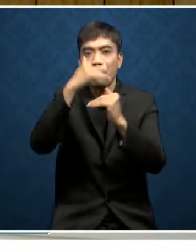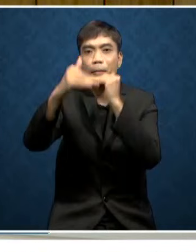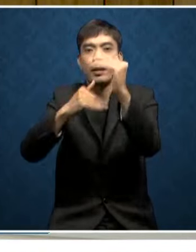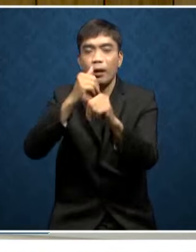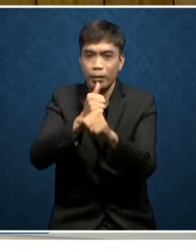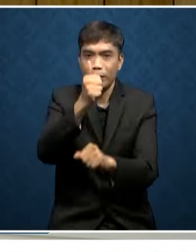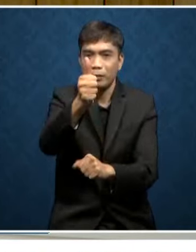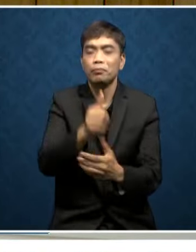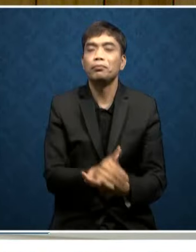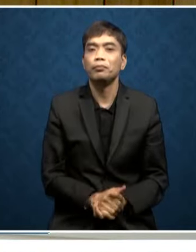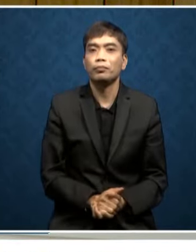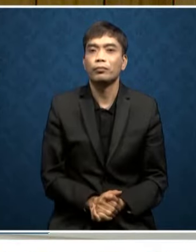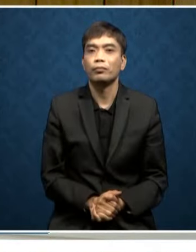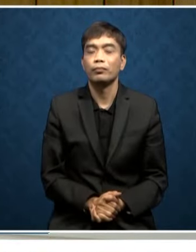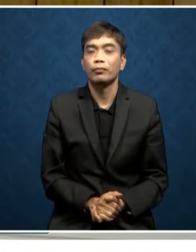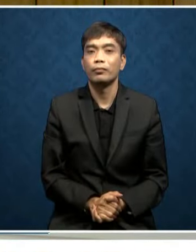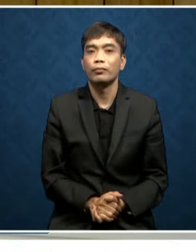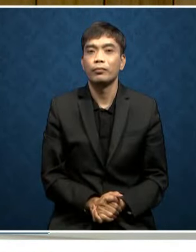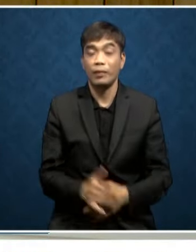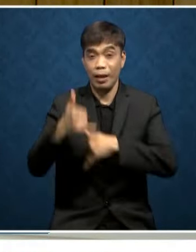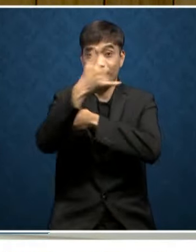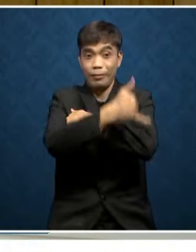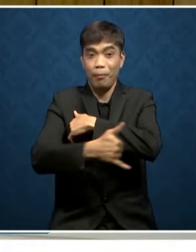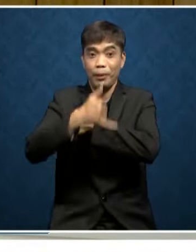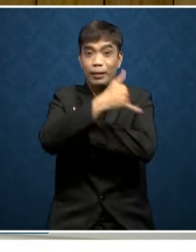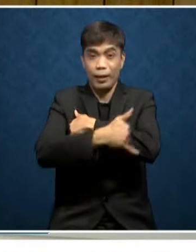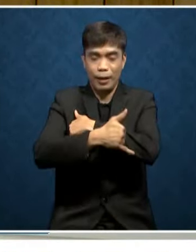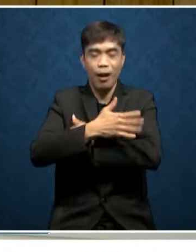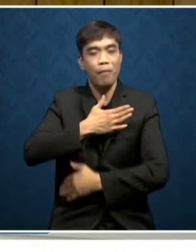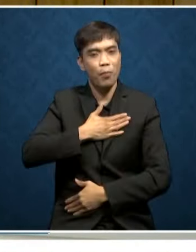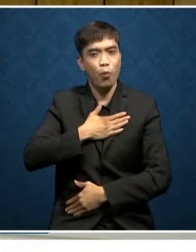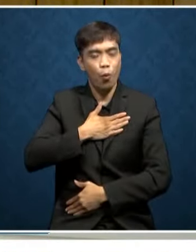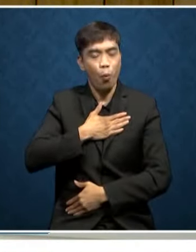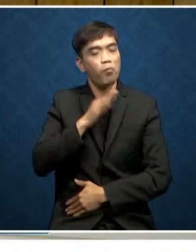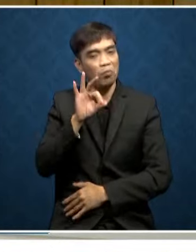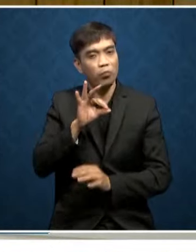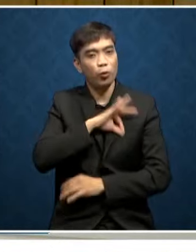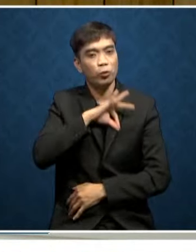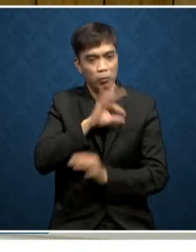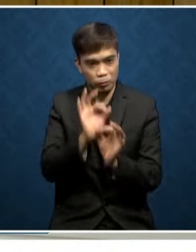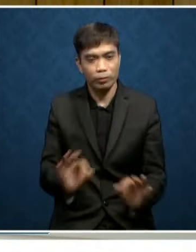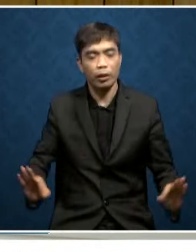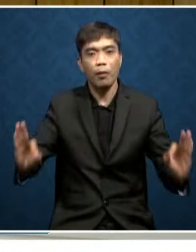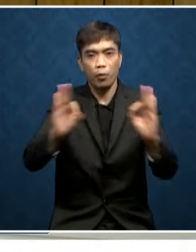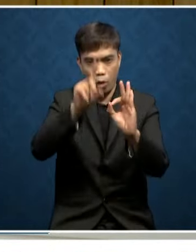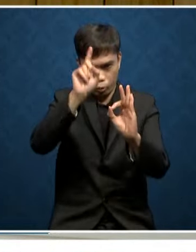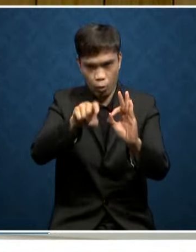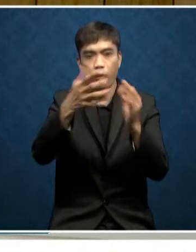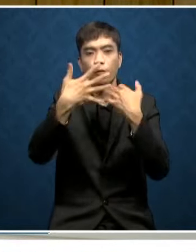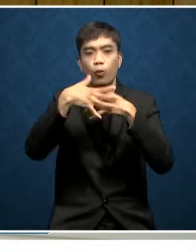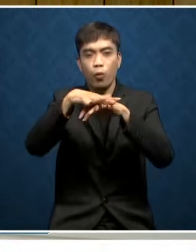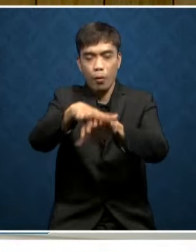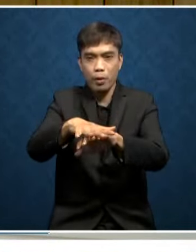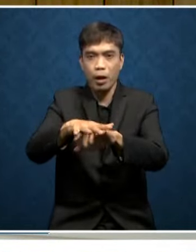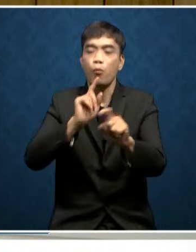องในด้านการต่างประเทศดิฉันเห็นว่ามีความสำคัญอย่างมากในการให้ความร่วมมือและประส